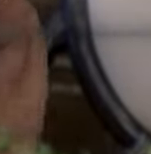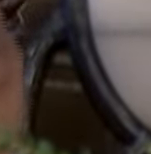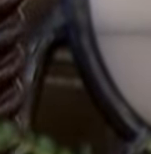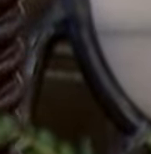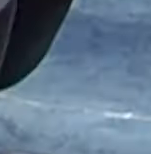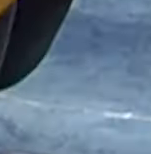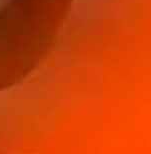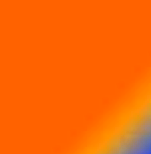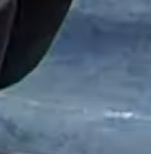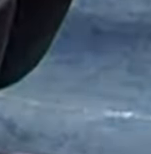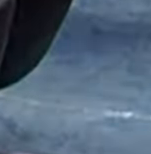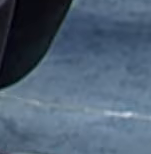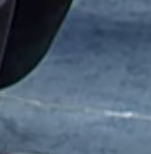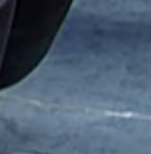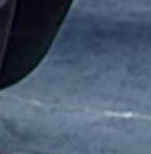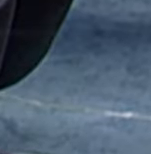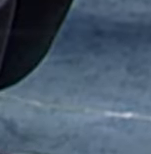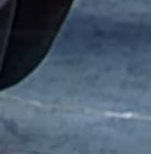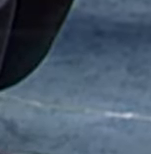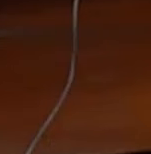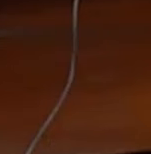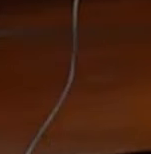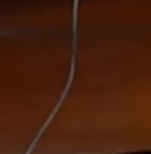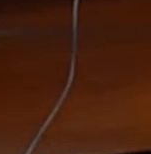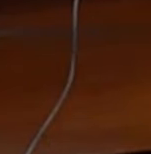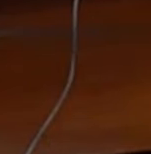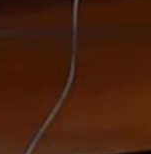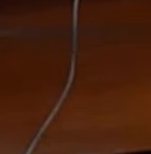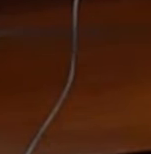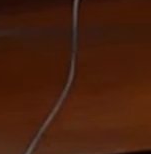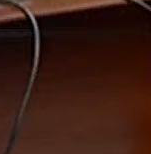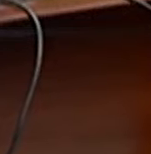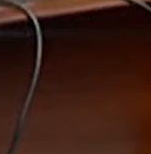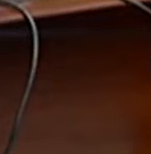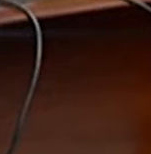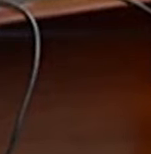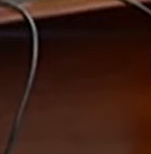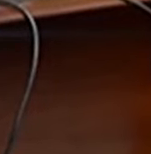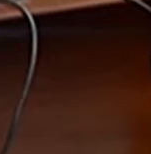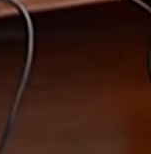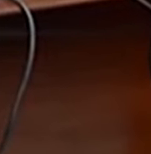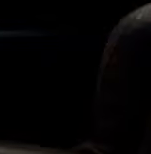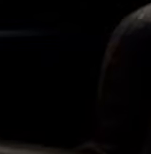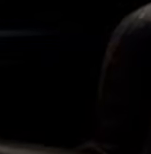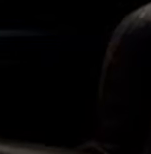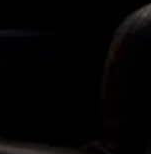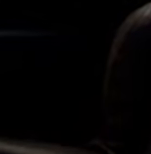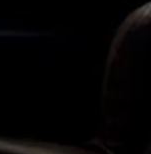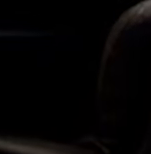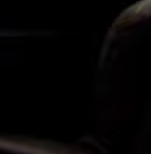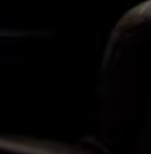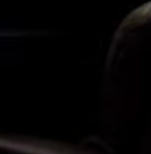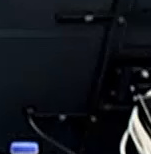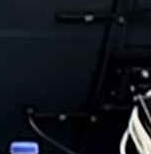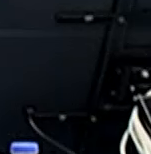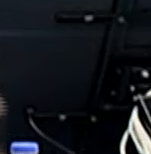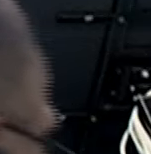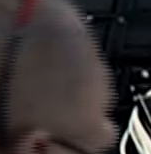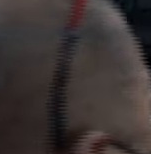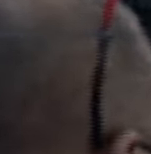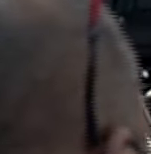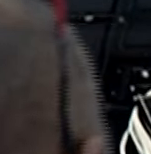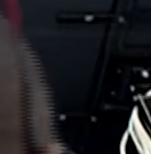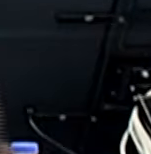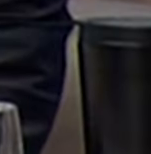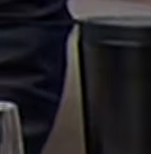trabaho. Pagdinig sa panukalang charter change sa economic provisions ng saligang batas, gumulong na sa Senado pero